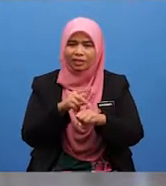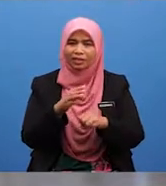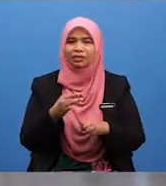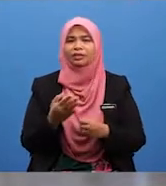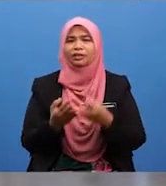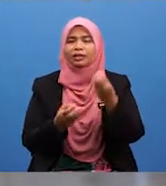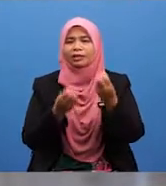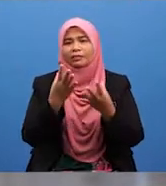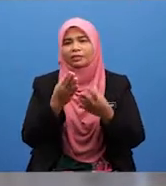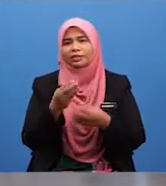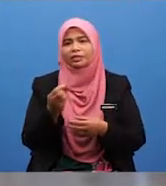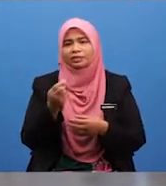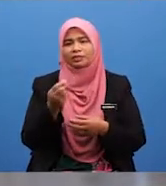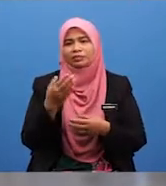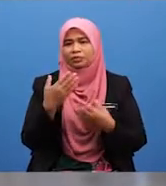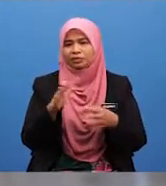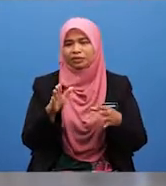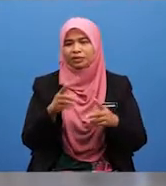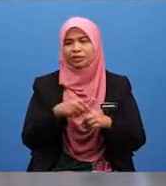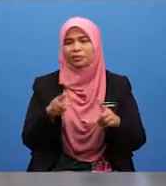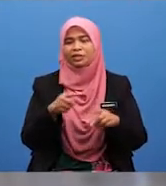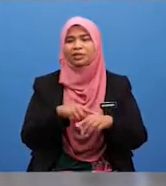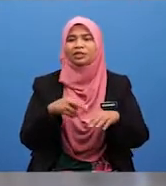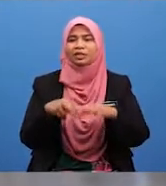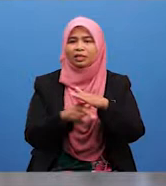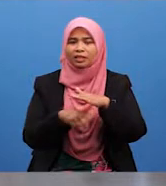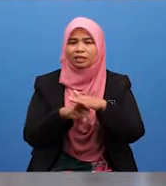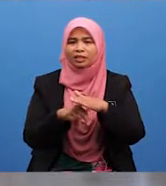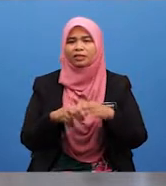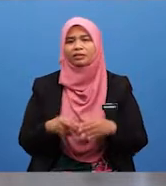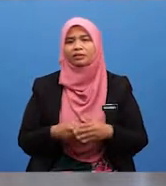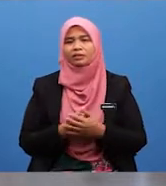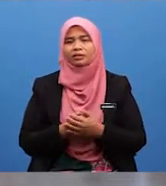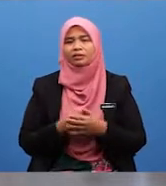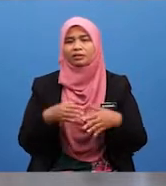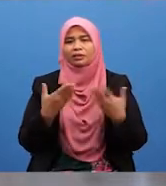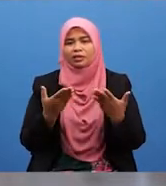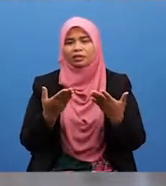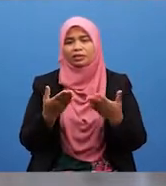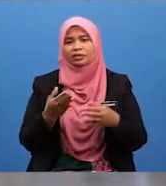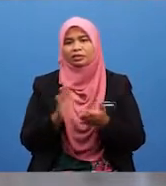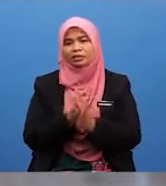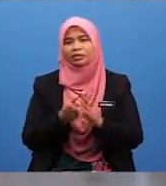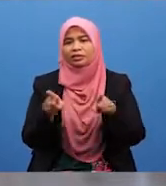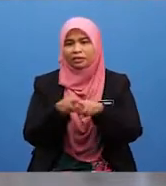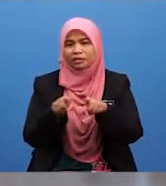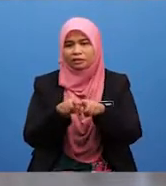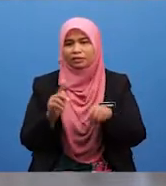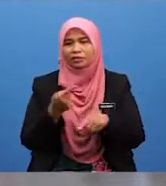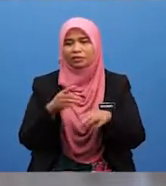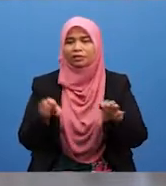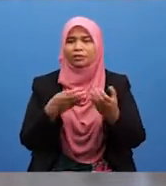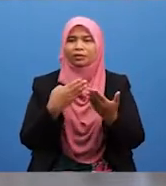siksaan berulang kali di neraka. Marilah sama-sama kita beramal soleh dan